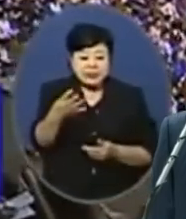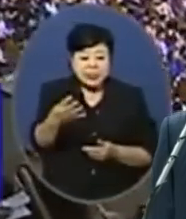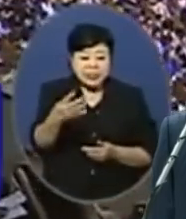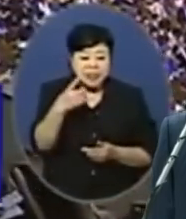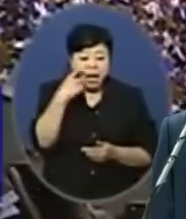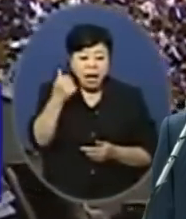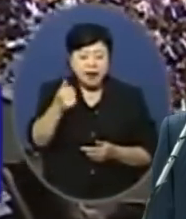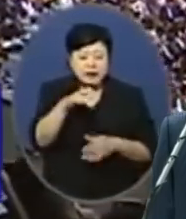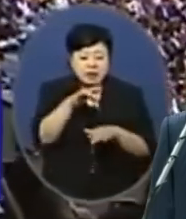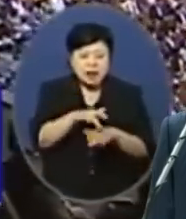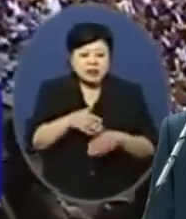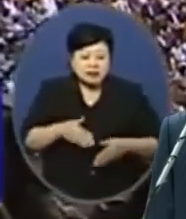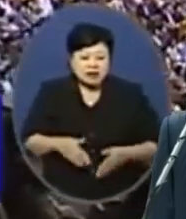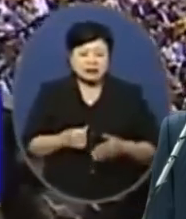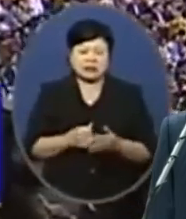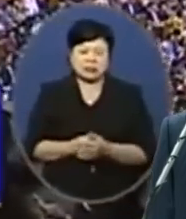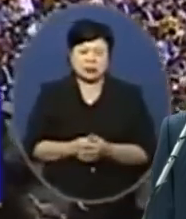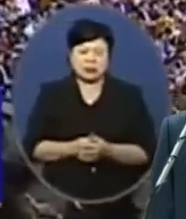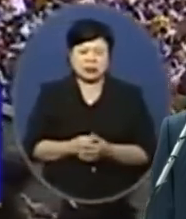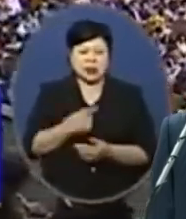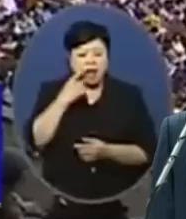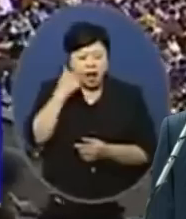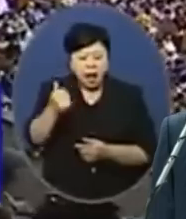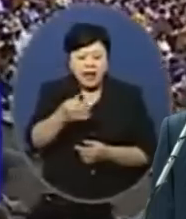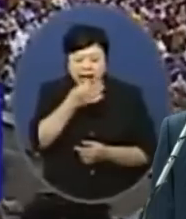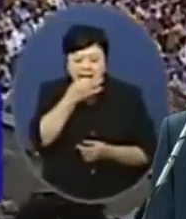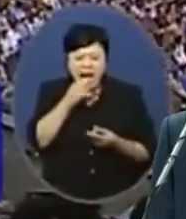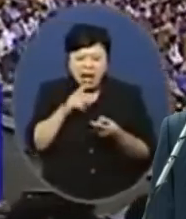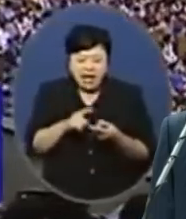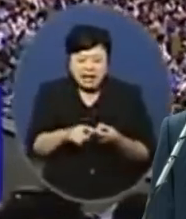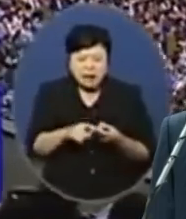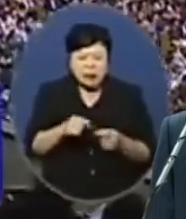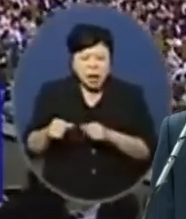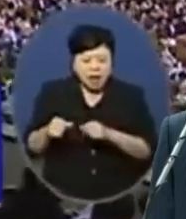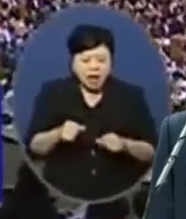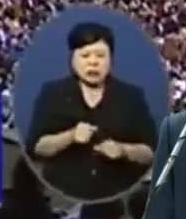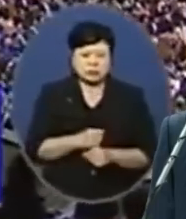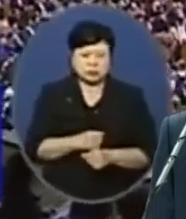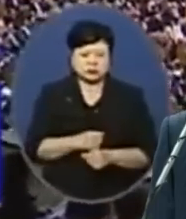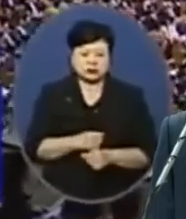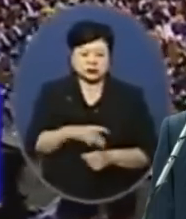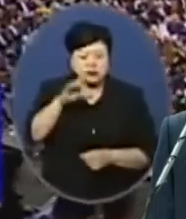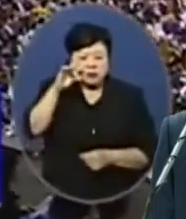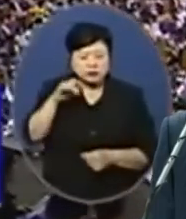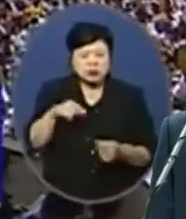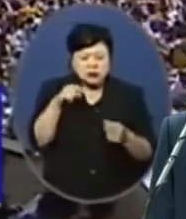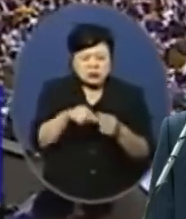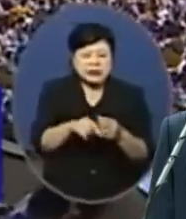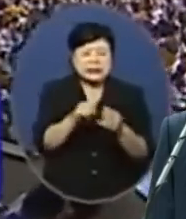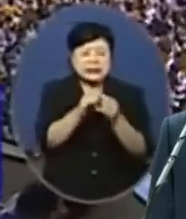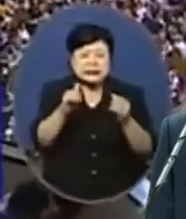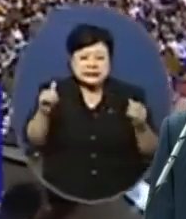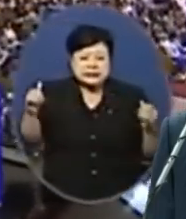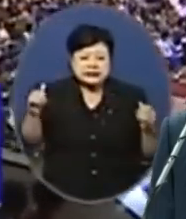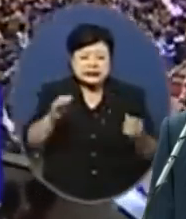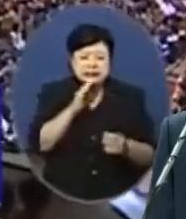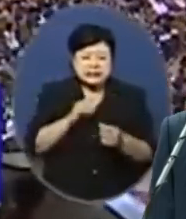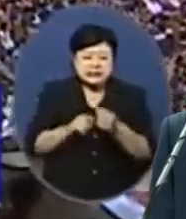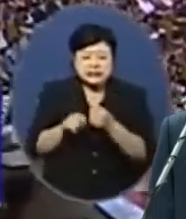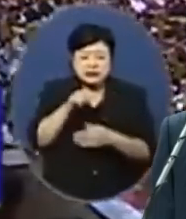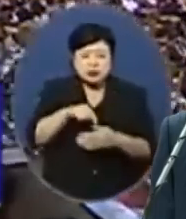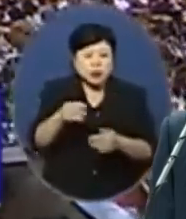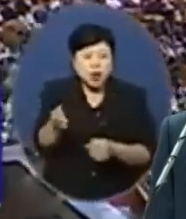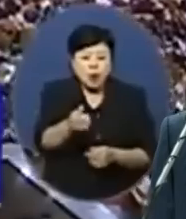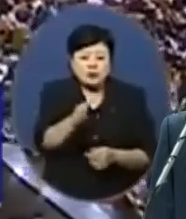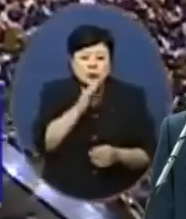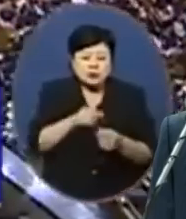아비 마귀에게서 나왔으니 너희 아비의 욕심대로 너희도 행하고자 하느니라. 그는 처음부터 살인한 자요 진리가 그 속에